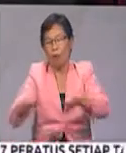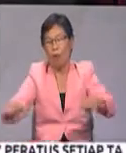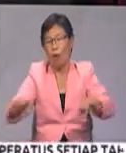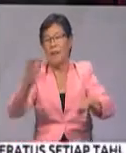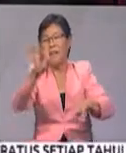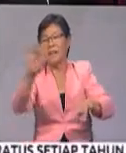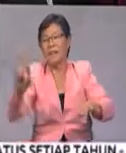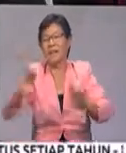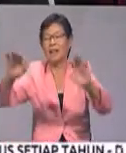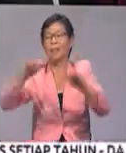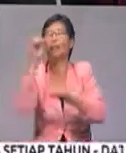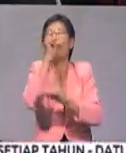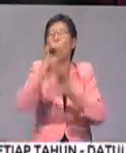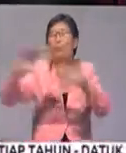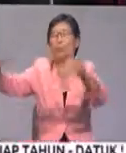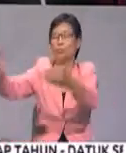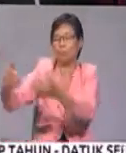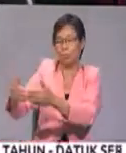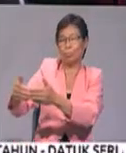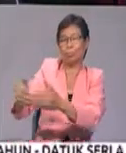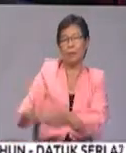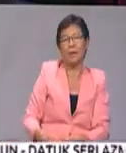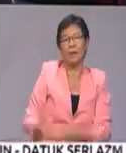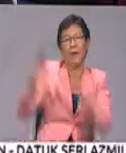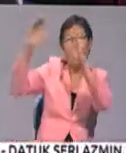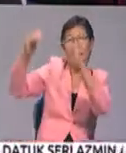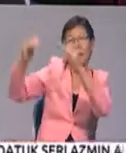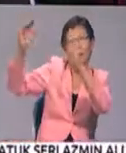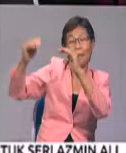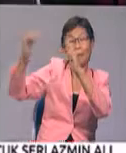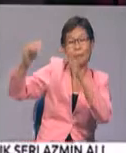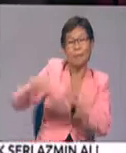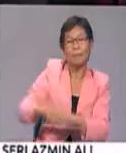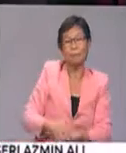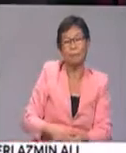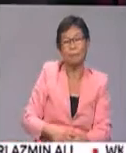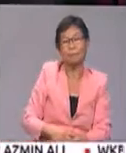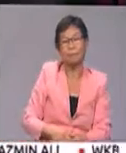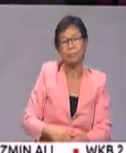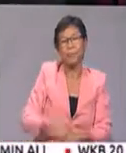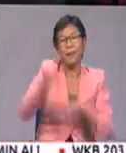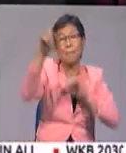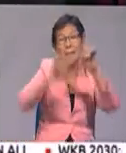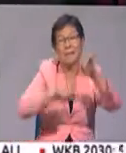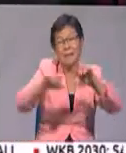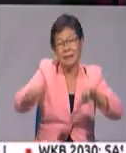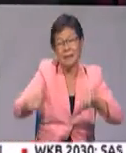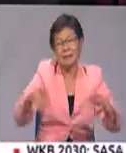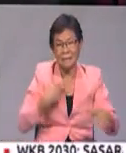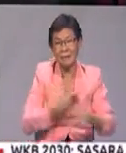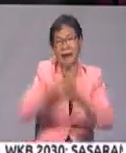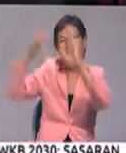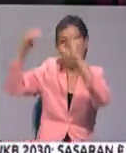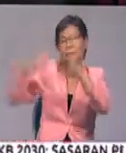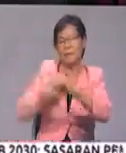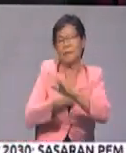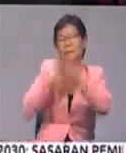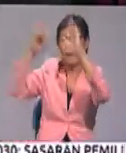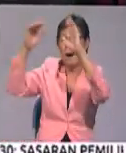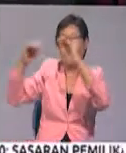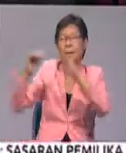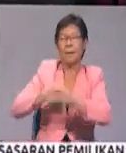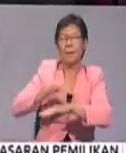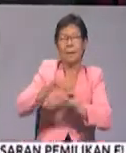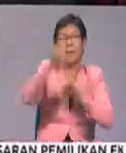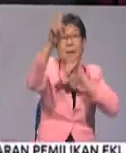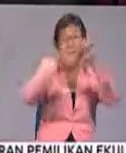penutup. Harapan Puan terhadap bintang kecil ini pada malam ini? Pastinya kita mengharapkanlah, sebab di